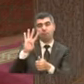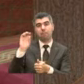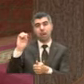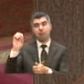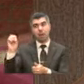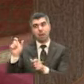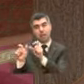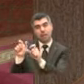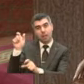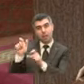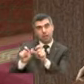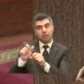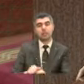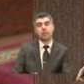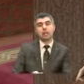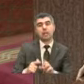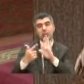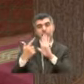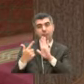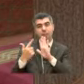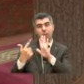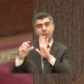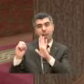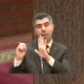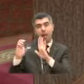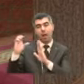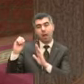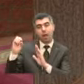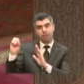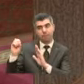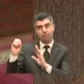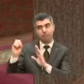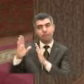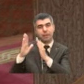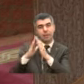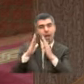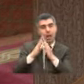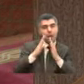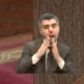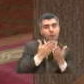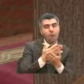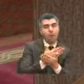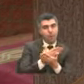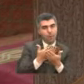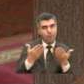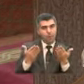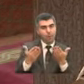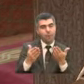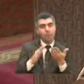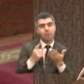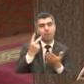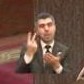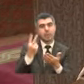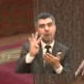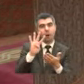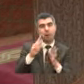بنسبة 776000 تقريبا الساكنة، وإدخال 100 مركز قروي جديد لفائدة الساكنة